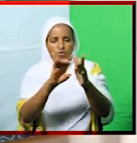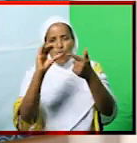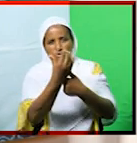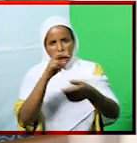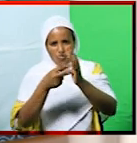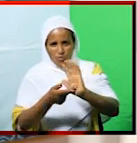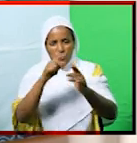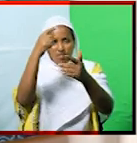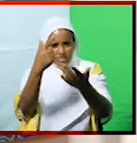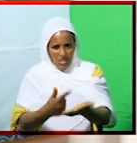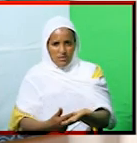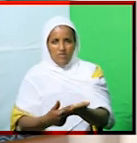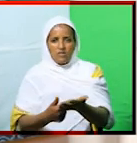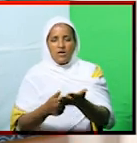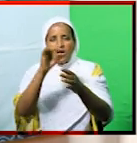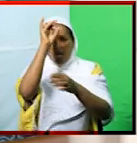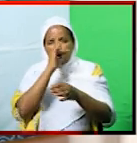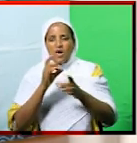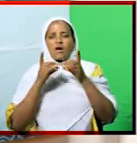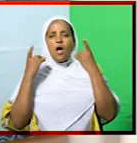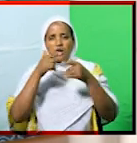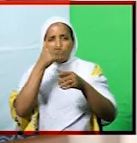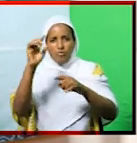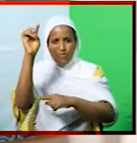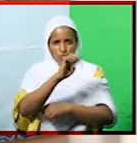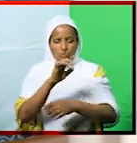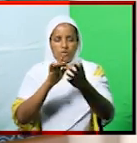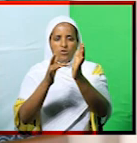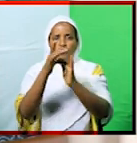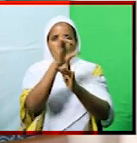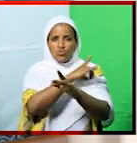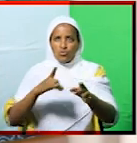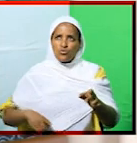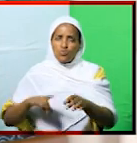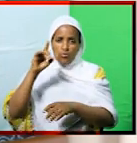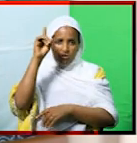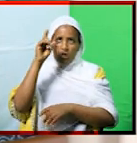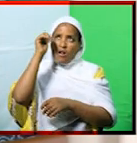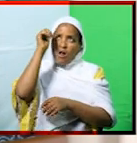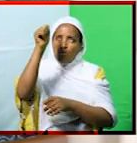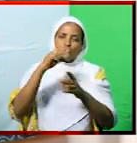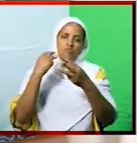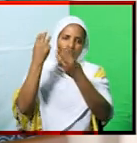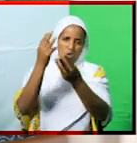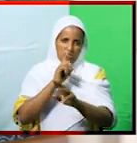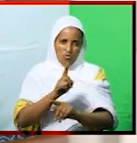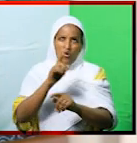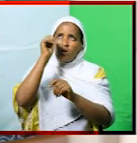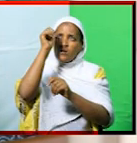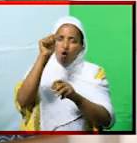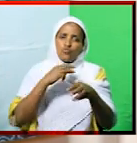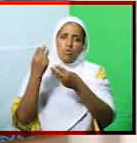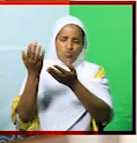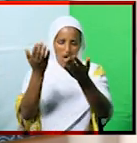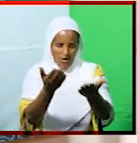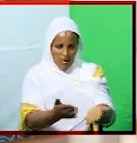ገላትያ መልክቱ ላይ። እነሆ መልካሚቱ እስክትመጣ ድረስ ኦሪት መቆያ ሆነችኝ። ያው ዛሬ እንተዋታለን ማለት አይደለም፣ ሌሎቹ እንደሚሉ የዚህ